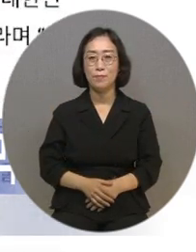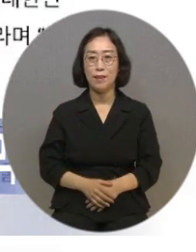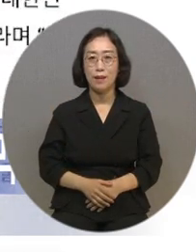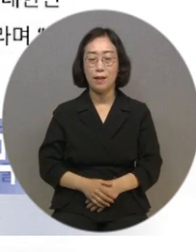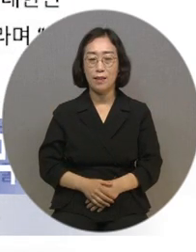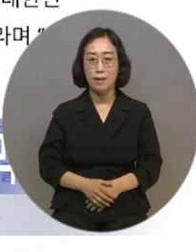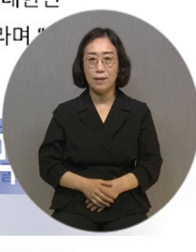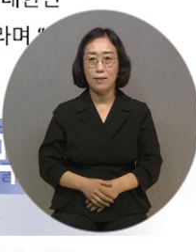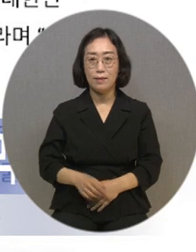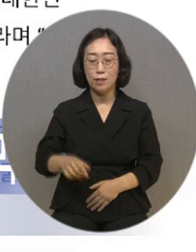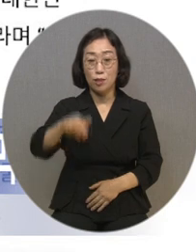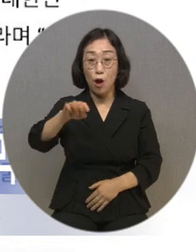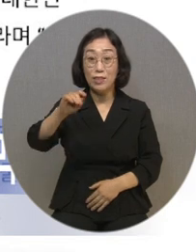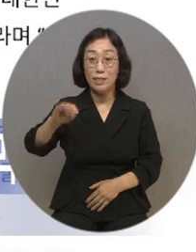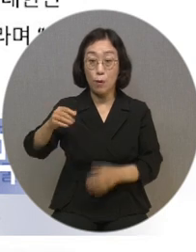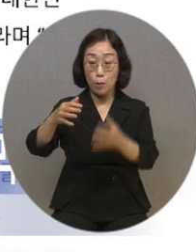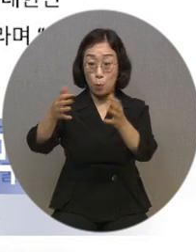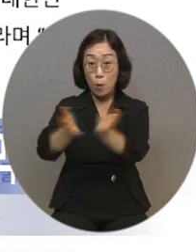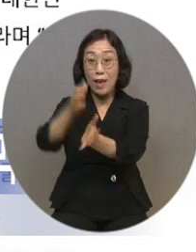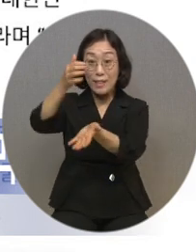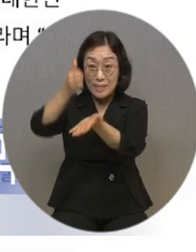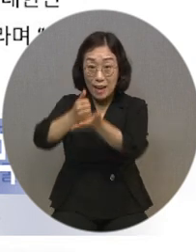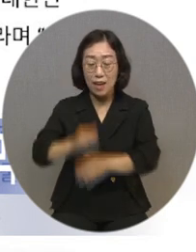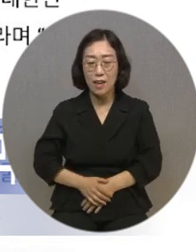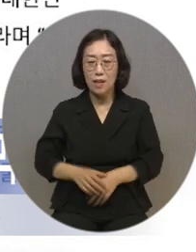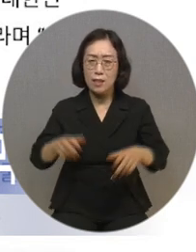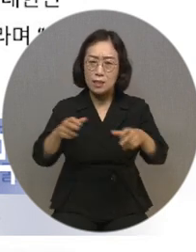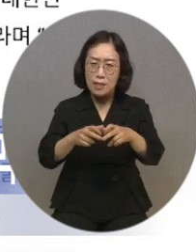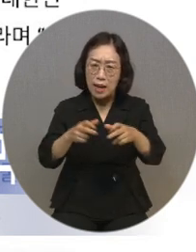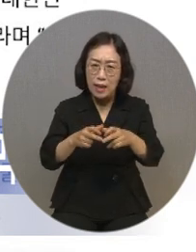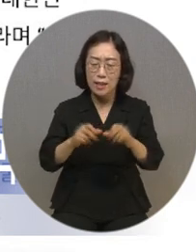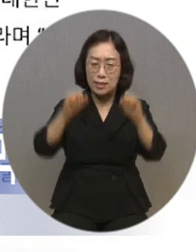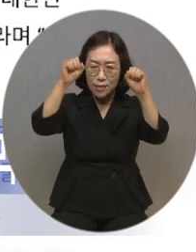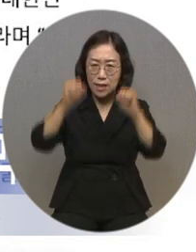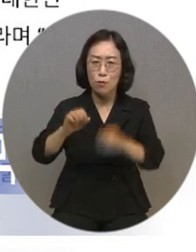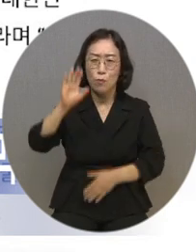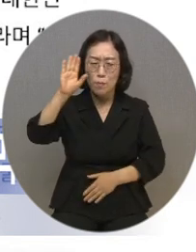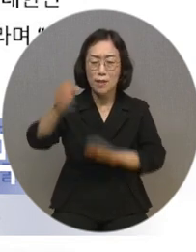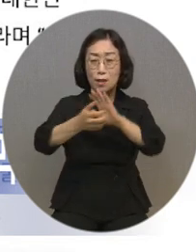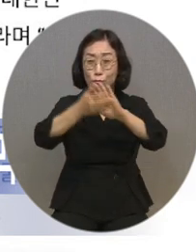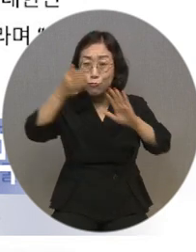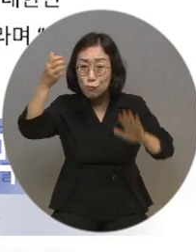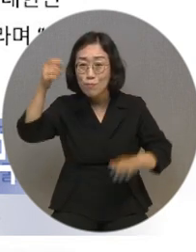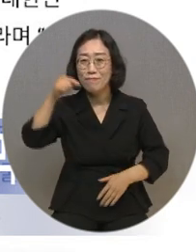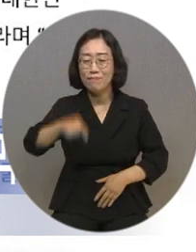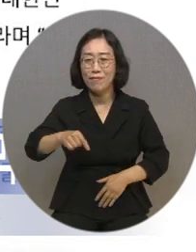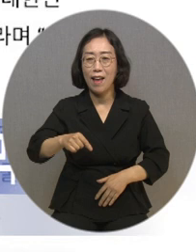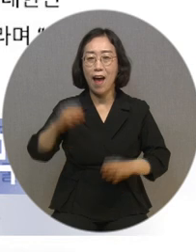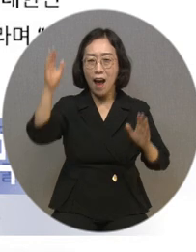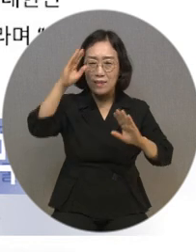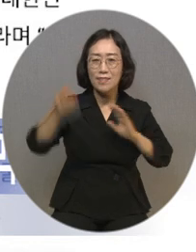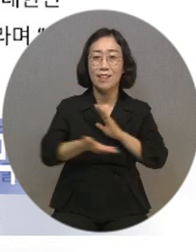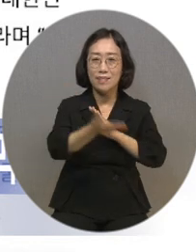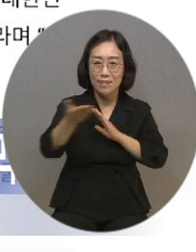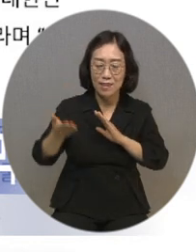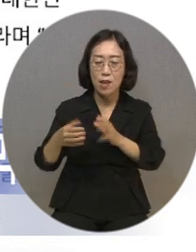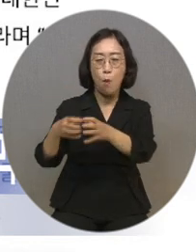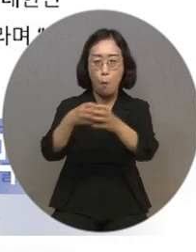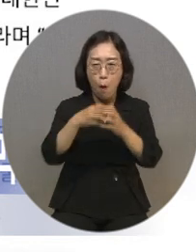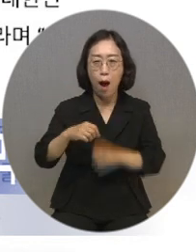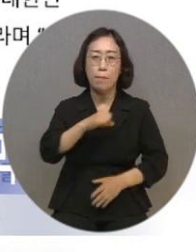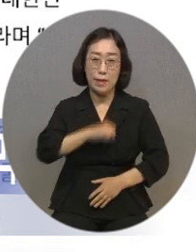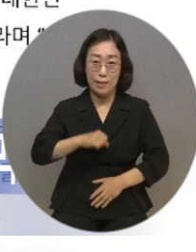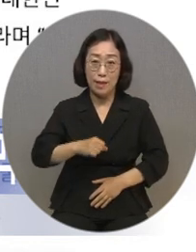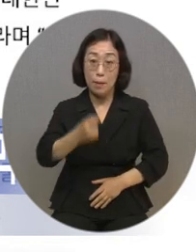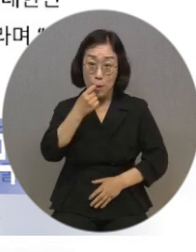대한장애인 체육회 정진환 회장은 장애인 체육의 미래인 선수들이 선의의 경쟁과 화합 인내하는 스포츠 정신을